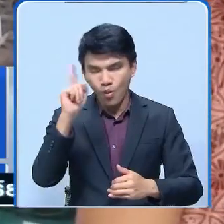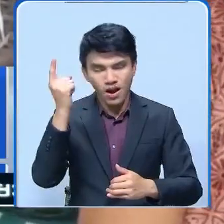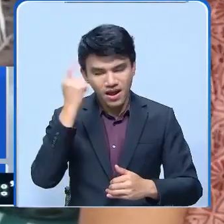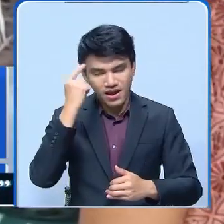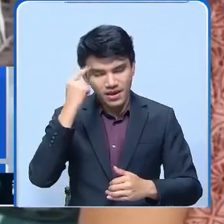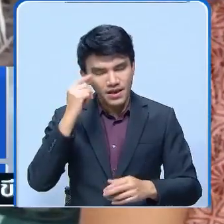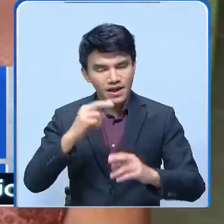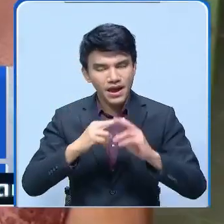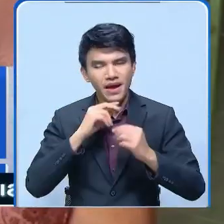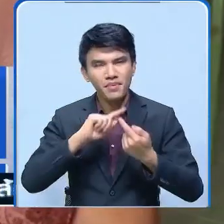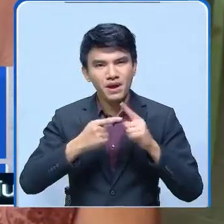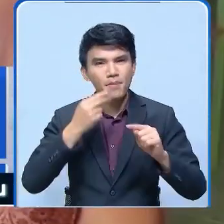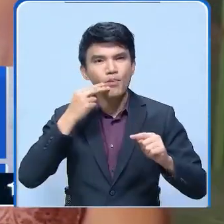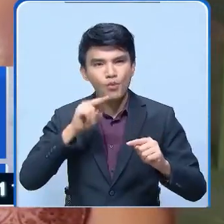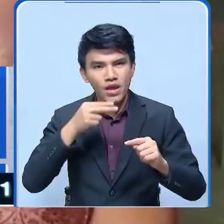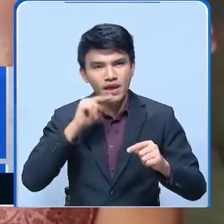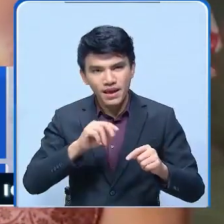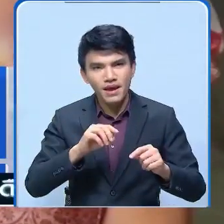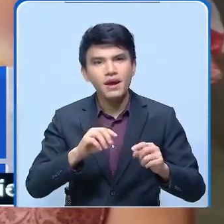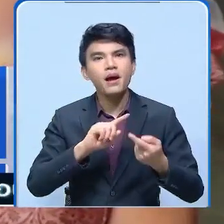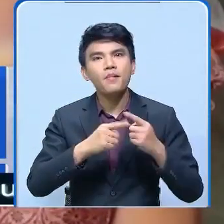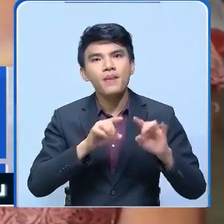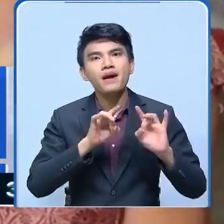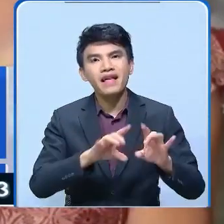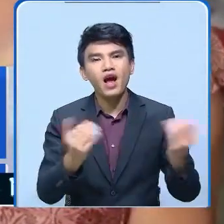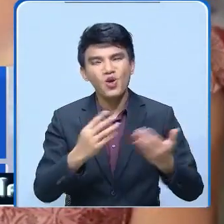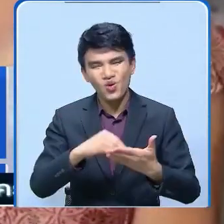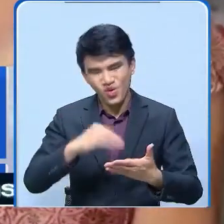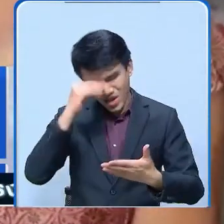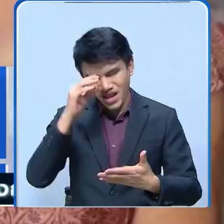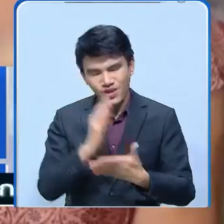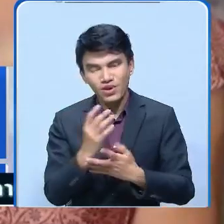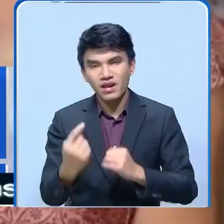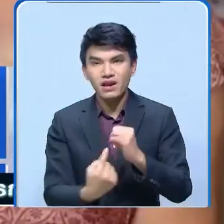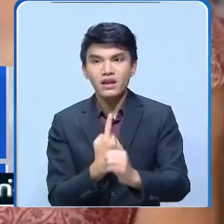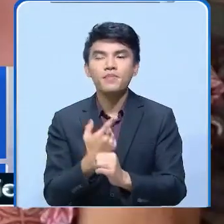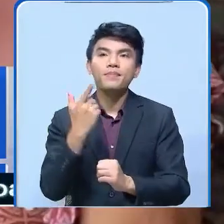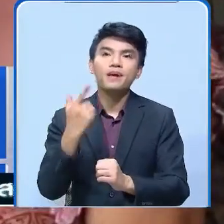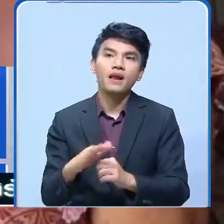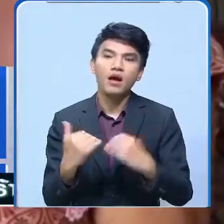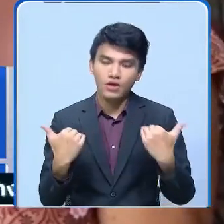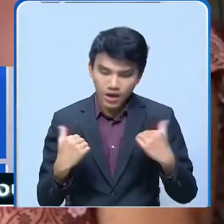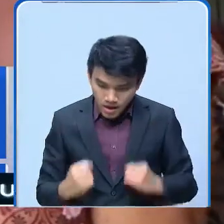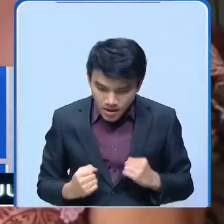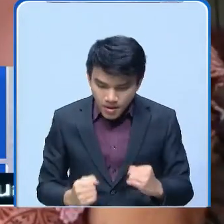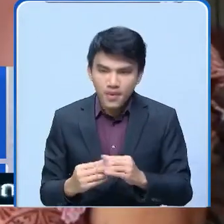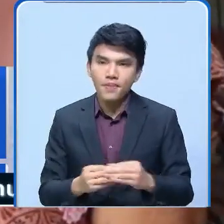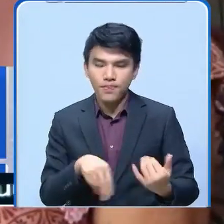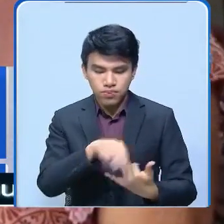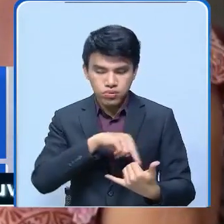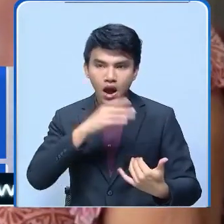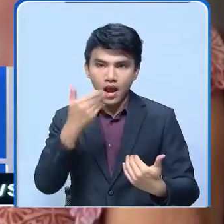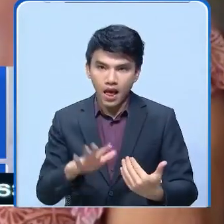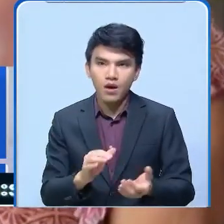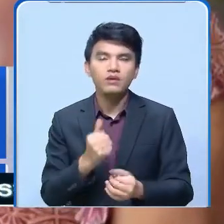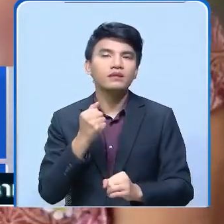พื่อนบูลลี่ถูกเพื่อนรังแกจนลูกไม่ได้ไปเรียนมาปีกว่าแล้วเคยพยายามจะพาไปรักษาแล้วแต่ไ